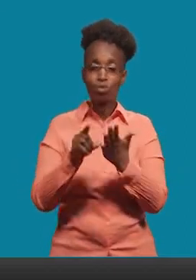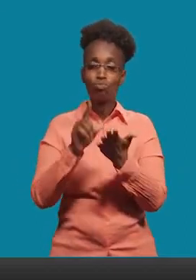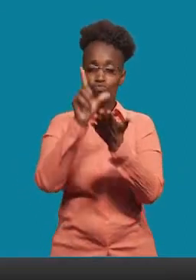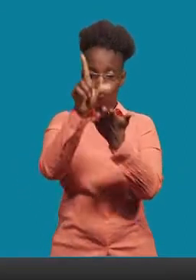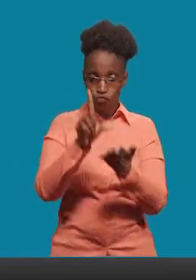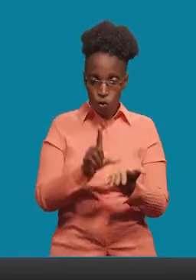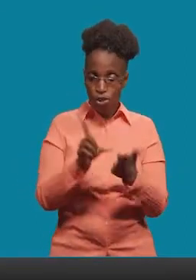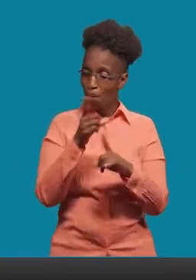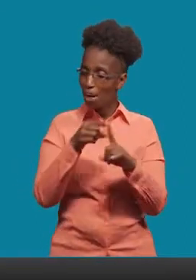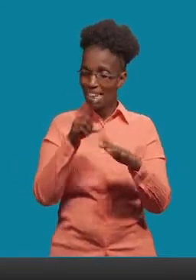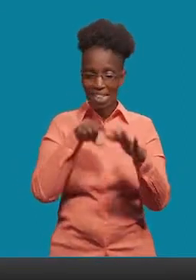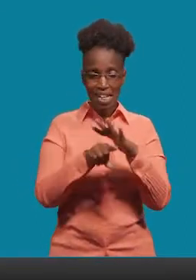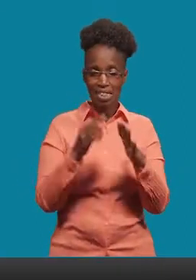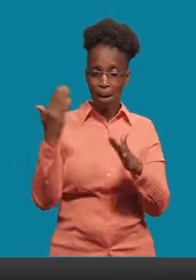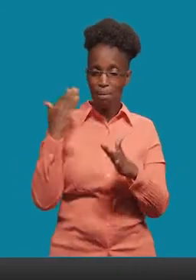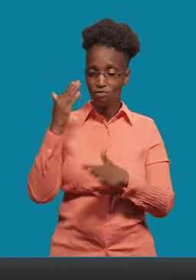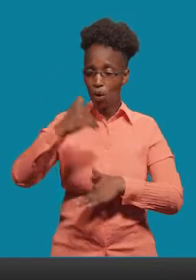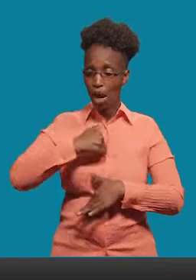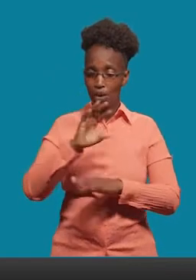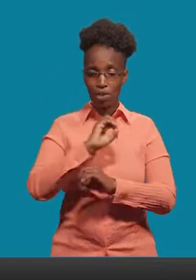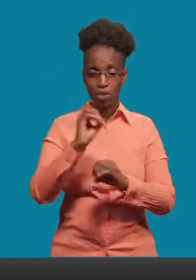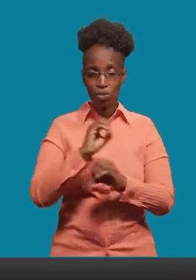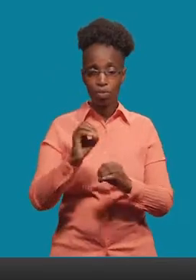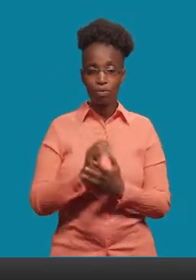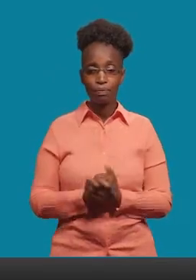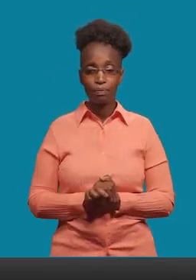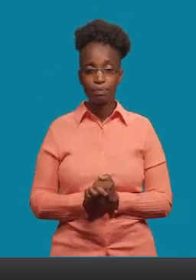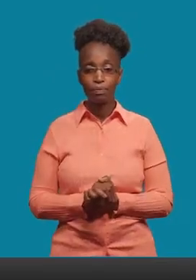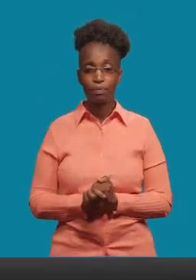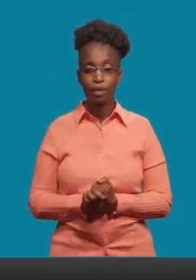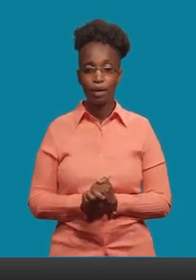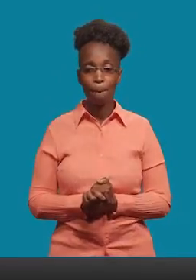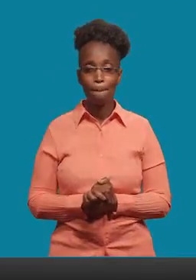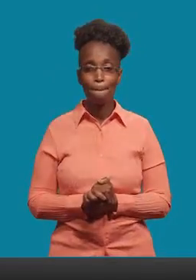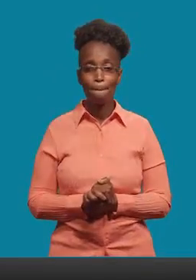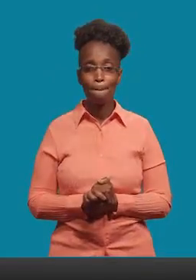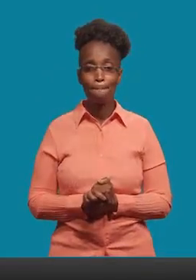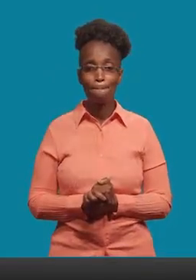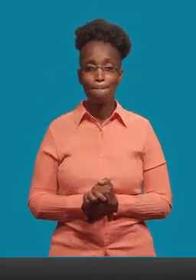it has no interest and that also does not require any security.